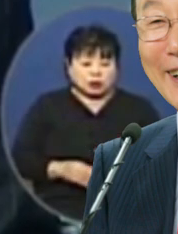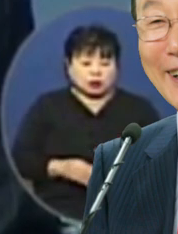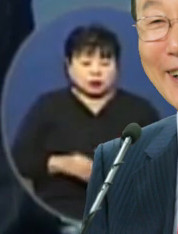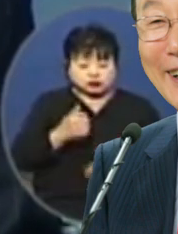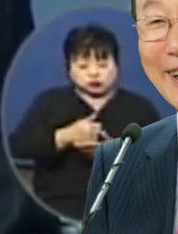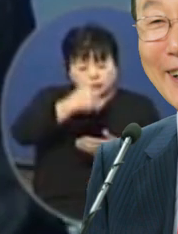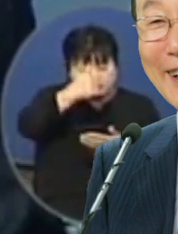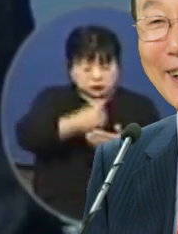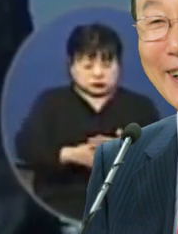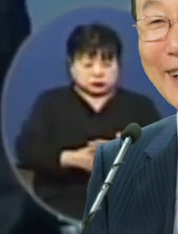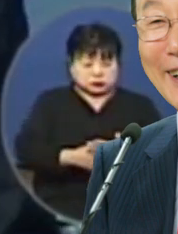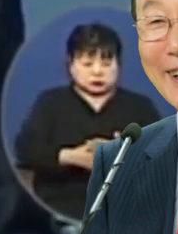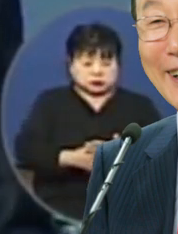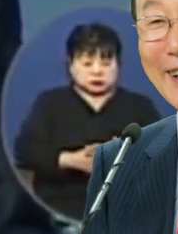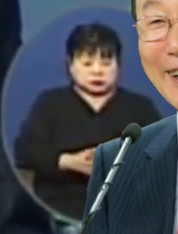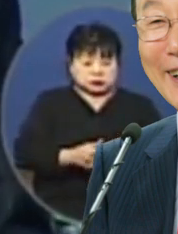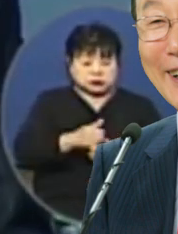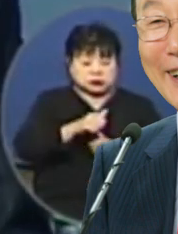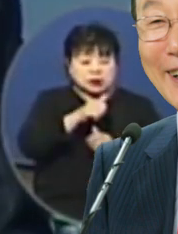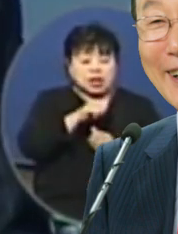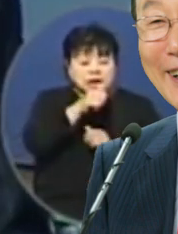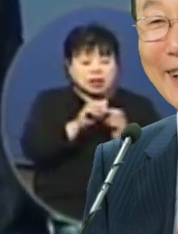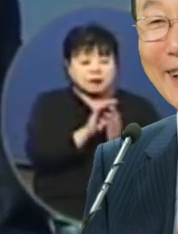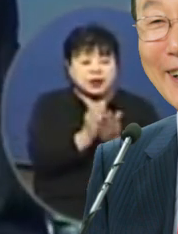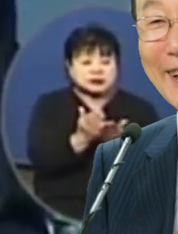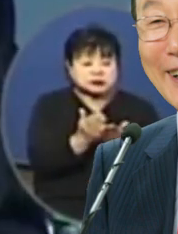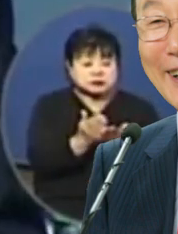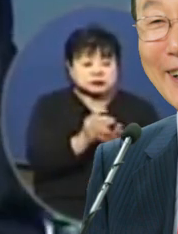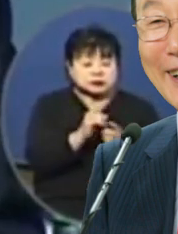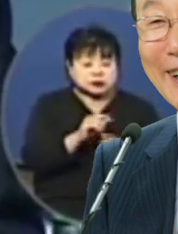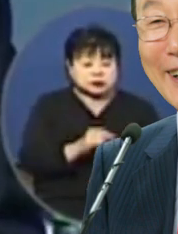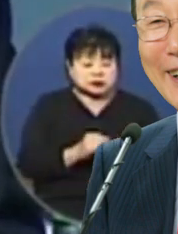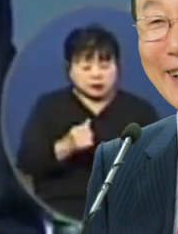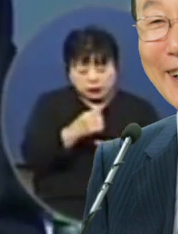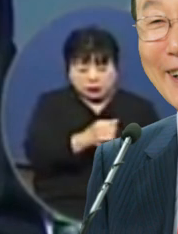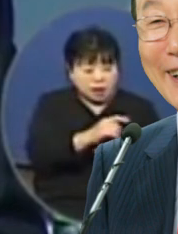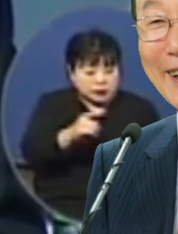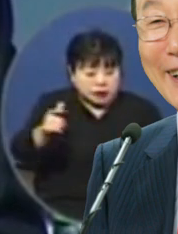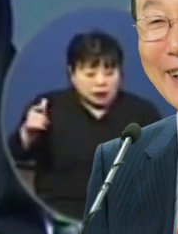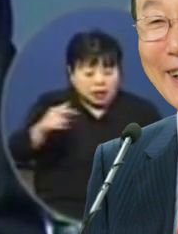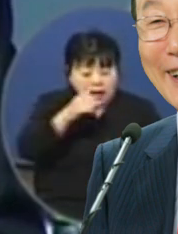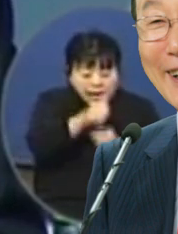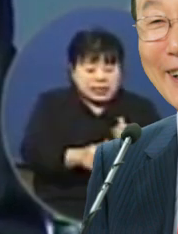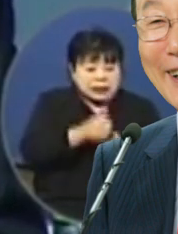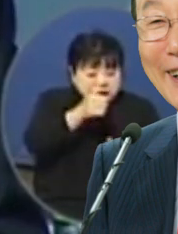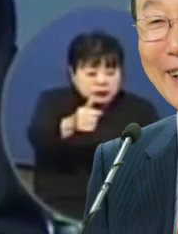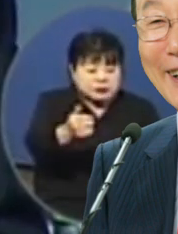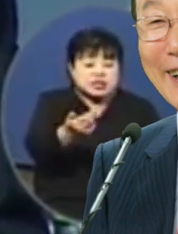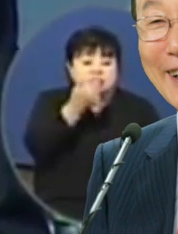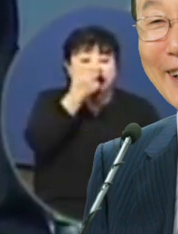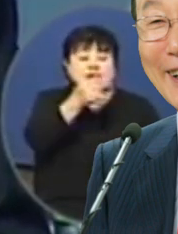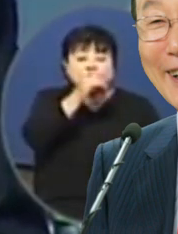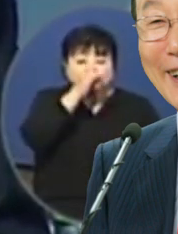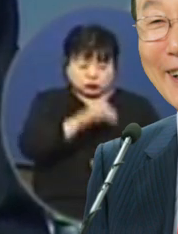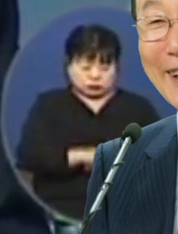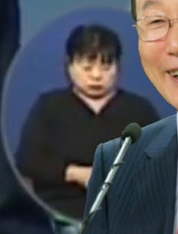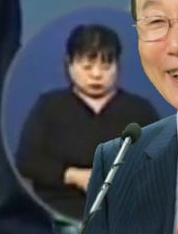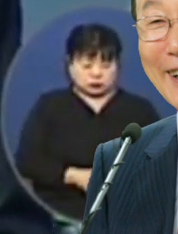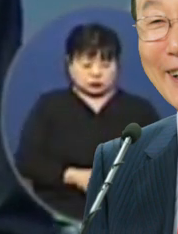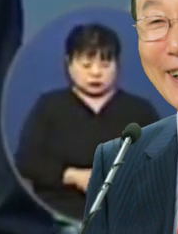마는 것입니다. 여러분, 이 성경이 절대로 사람이 지은 책이 아닙니다. 하나님의 생명이 여기에 들어있는